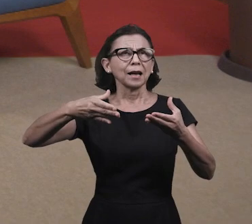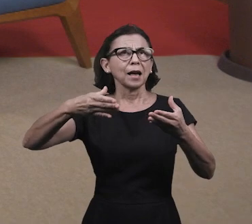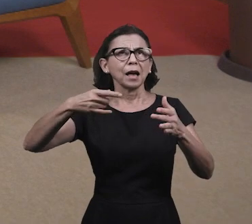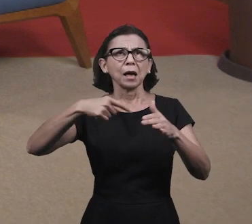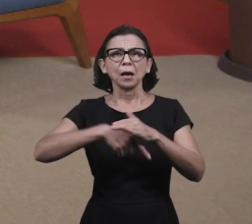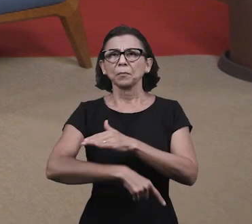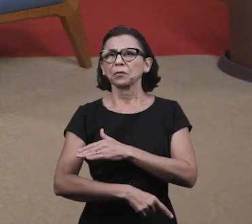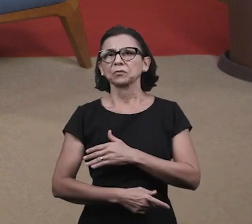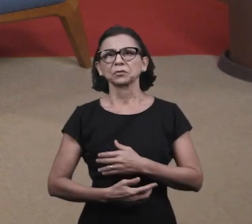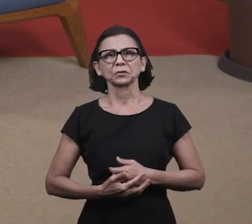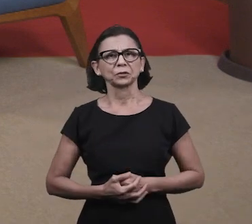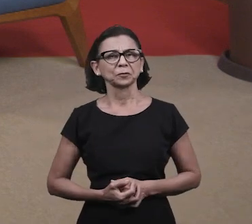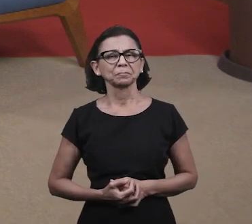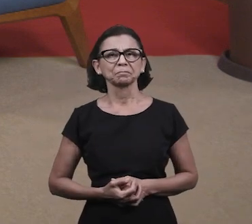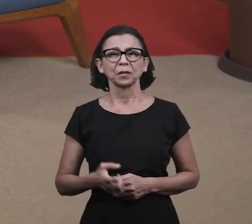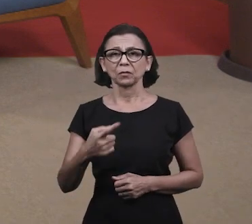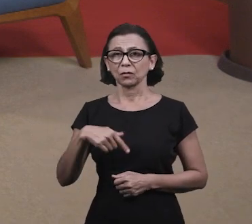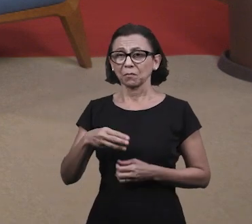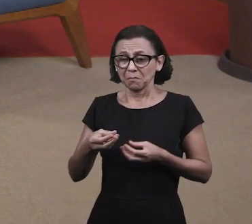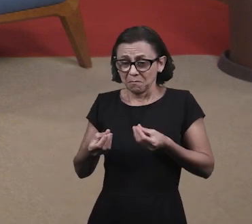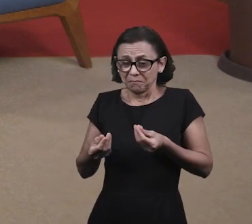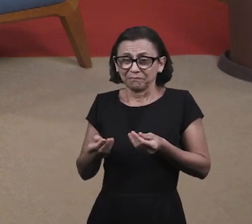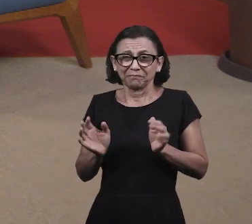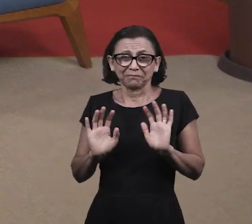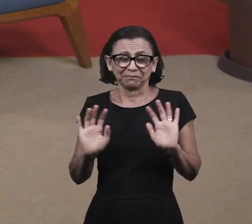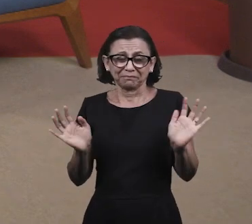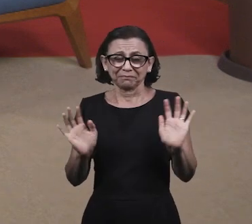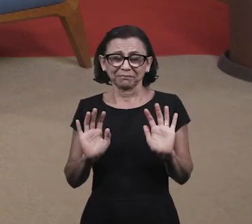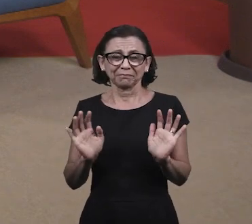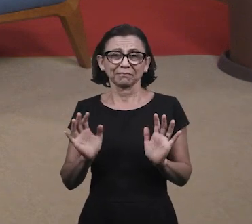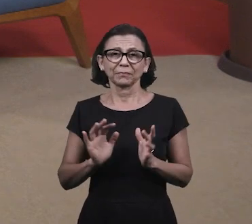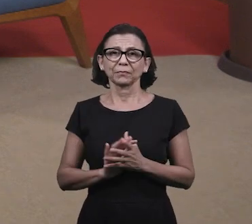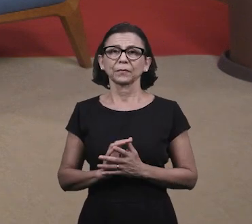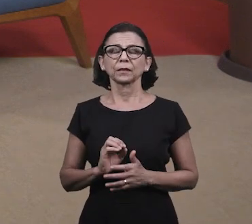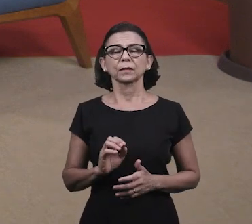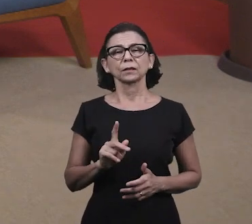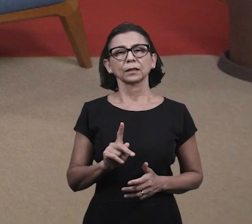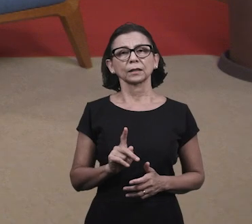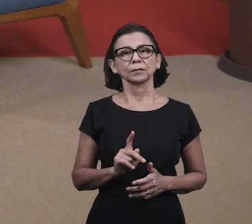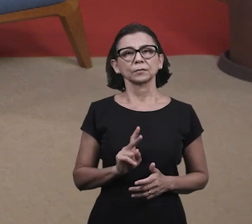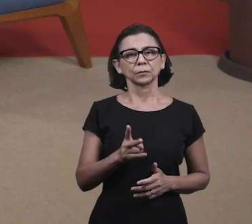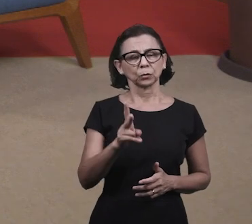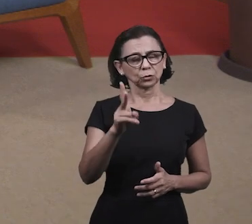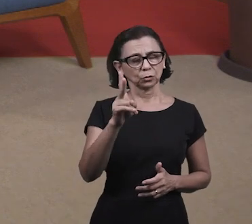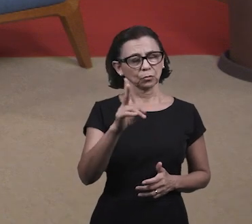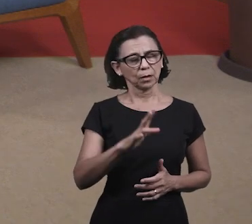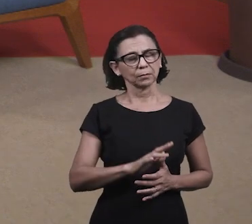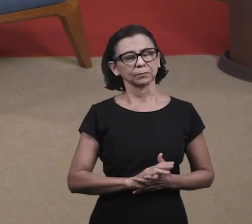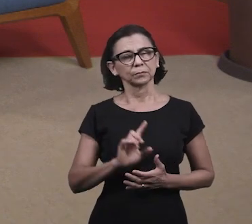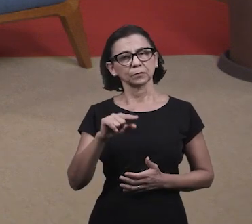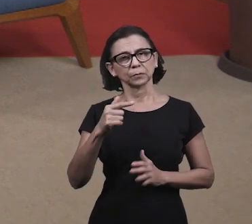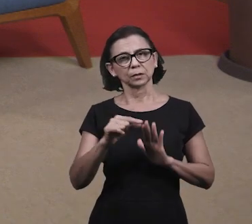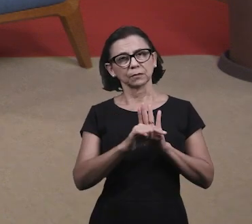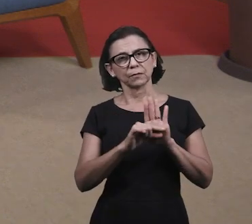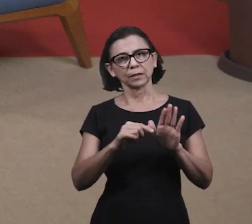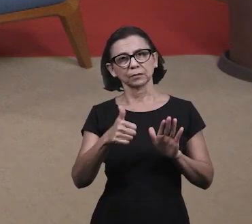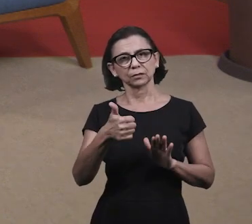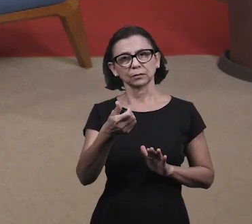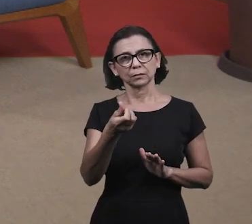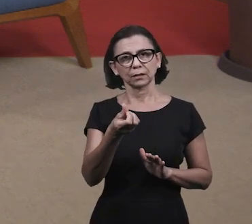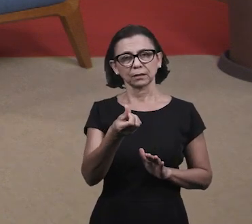grandiose pour nous. C'est quelque chose qui va au-delà de notre capacité. Et nous ne méritons pas de ce qu'il nous donne. Très bien. Nous